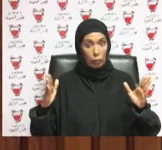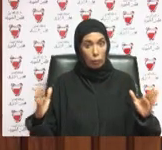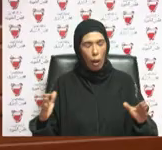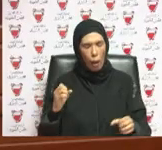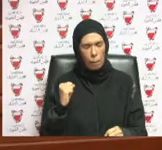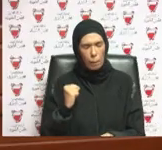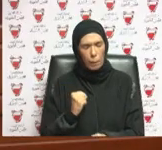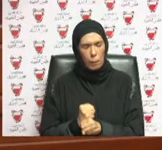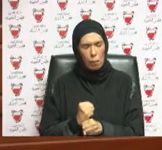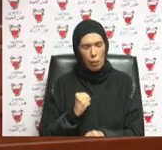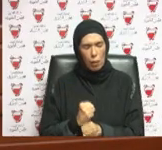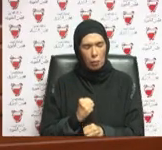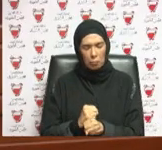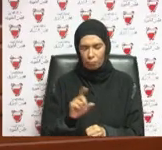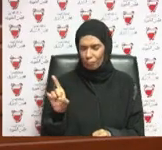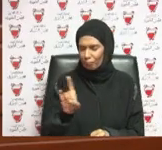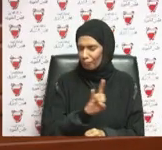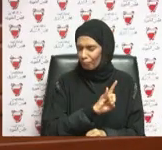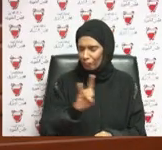وبصماته التي لن تنسى.